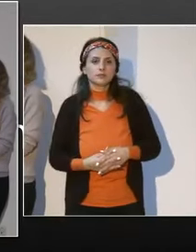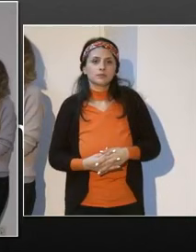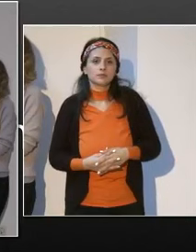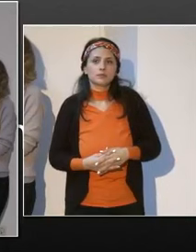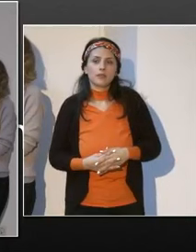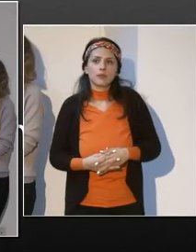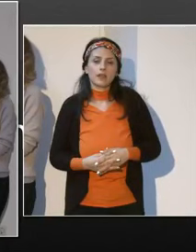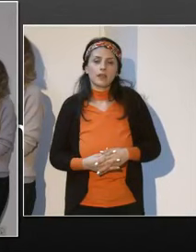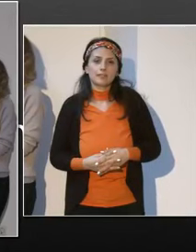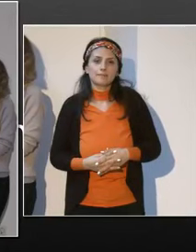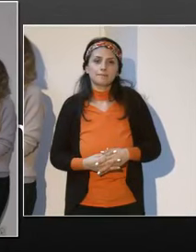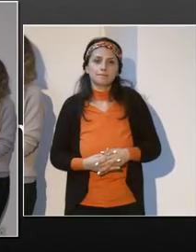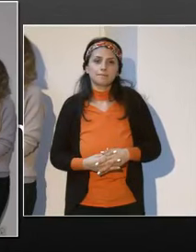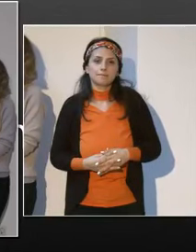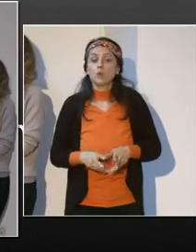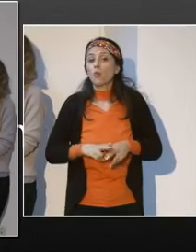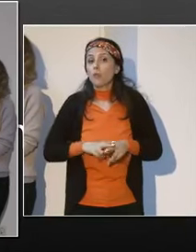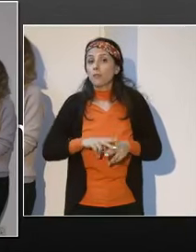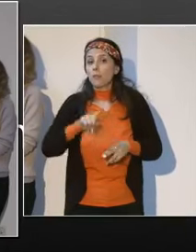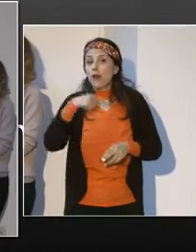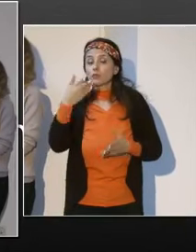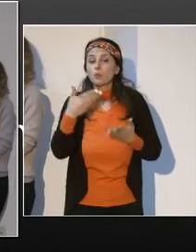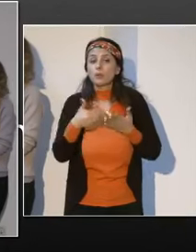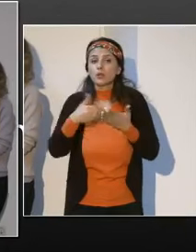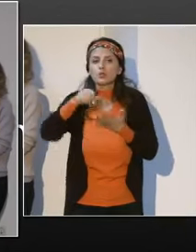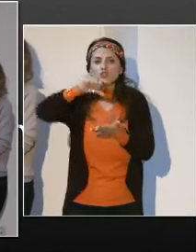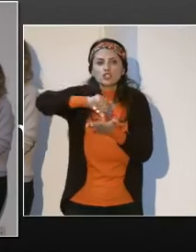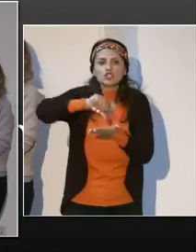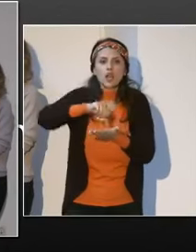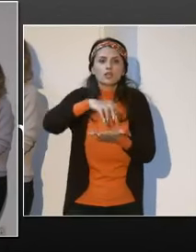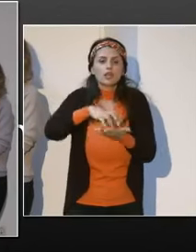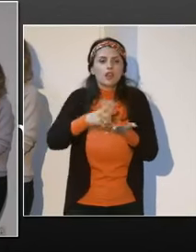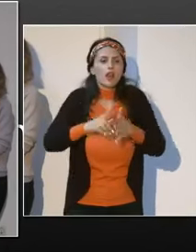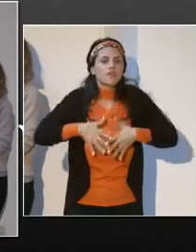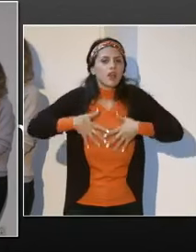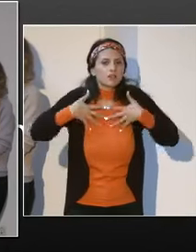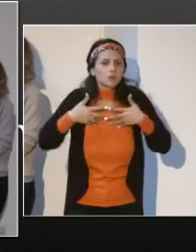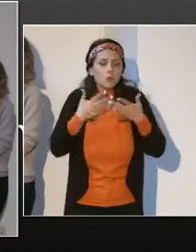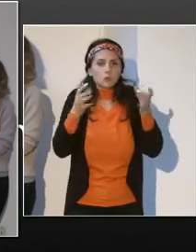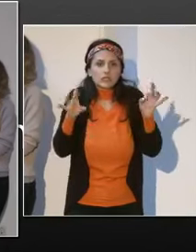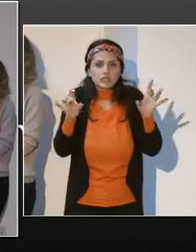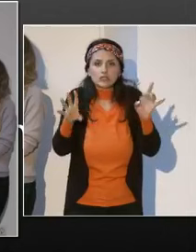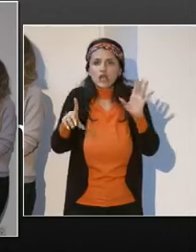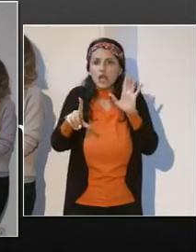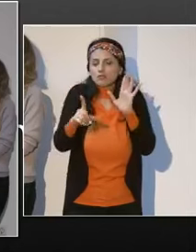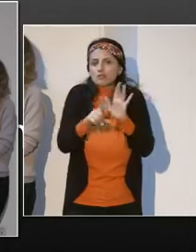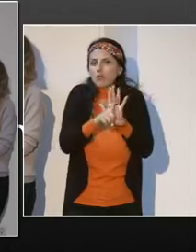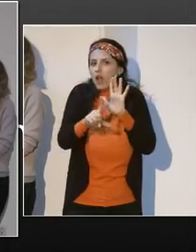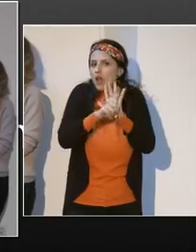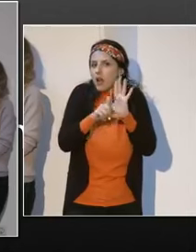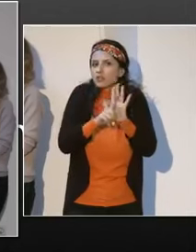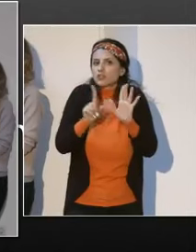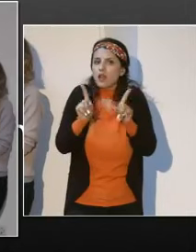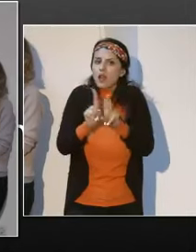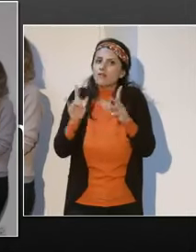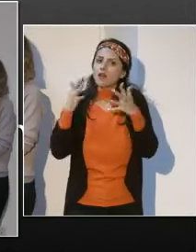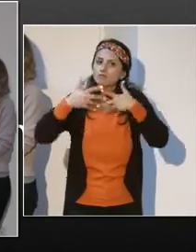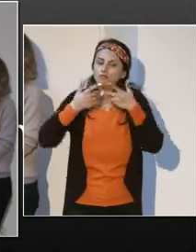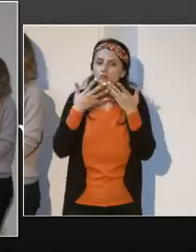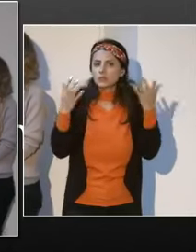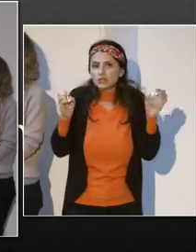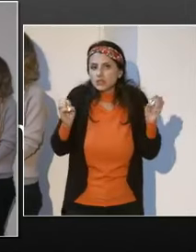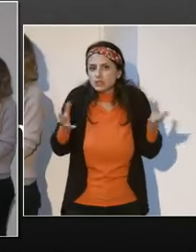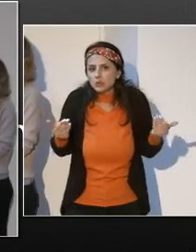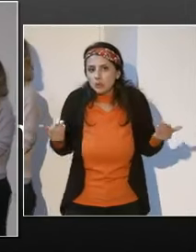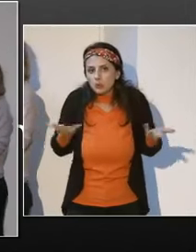cum vorbeam de centrele de respiro pentru copii pentru care nici macar nu exista cadru legal ca el sa functioneze in